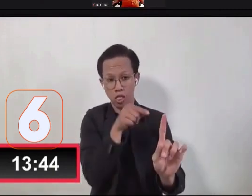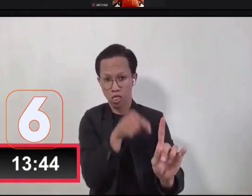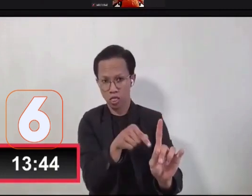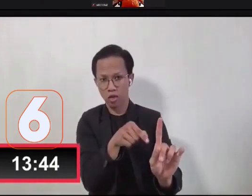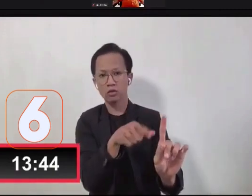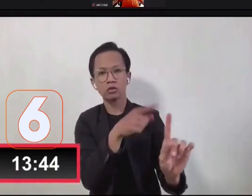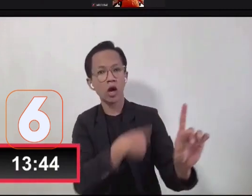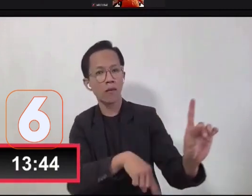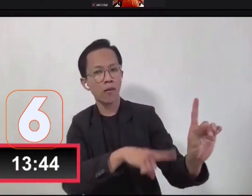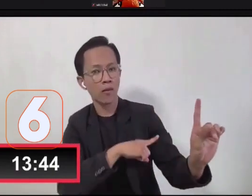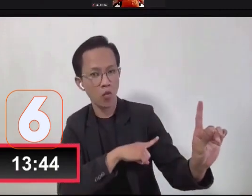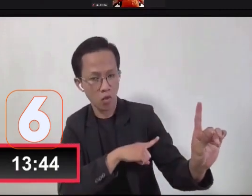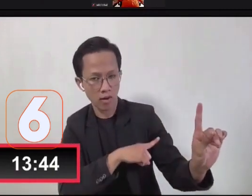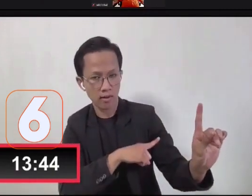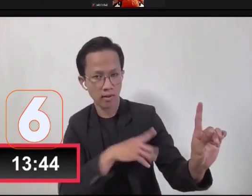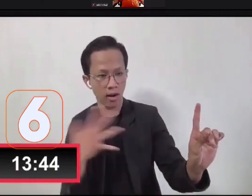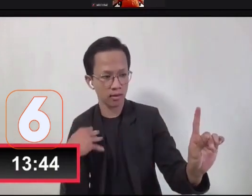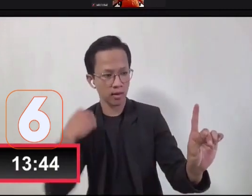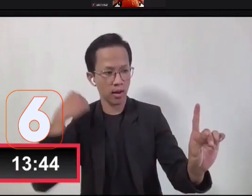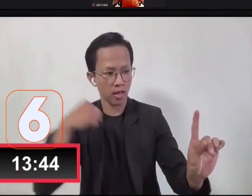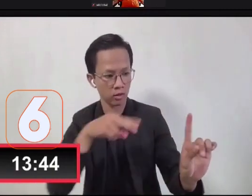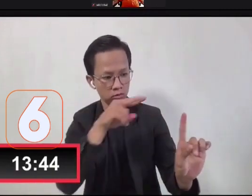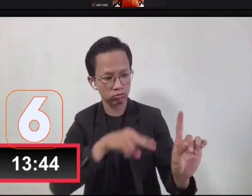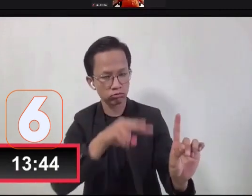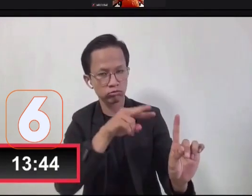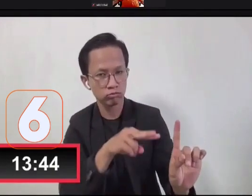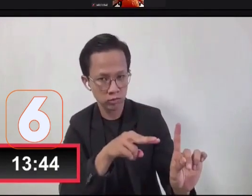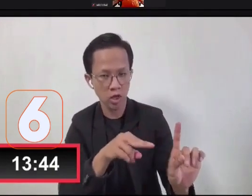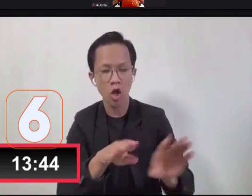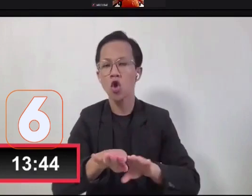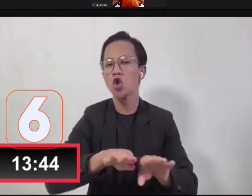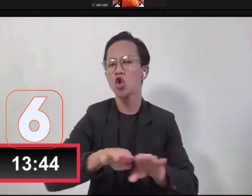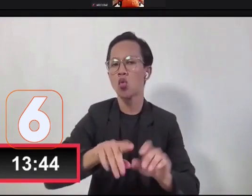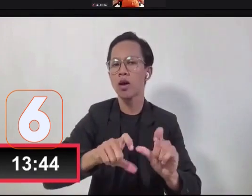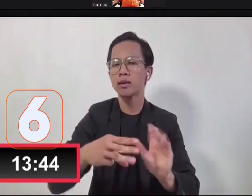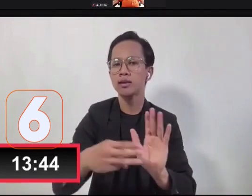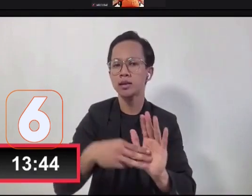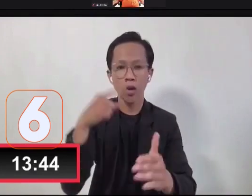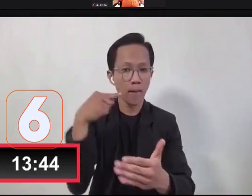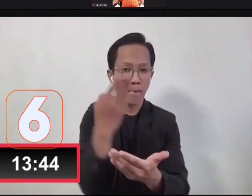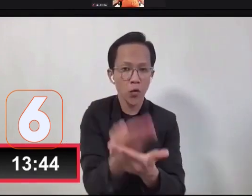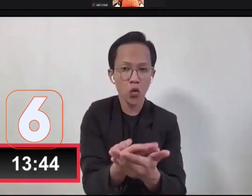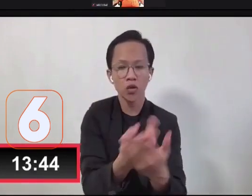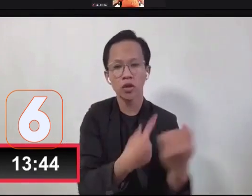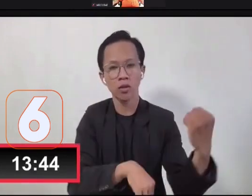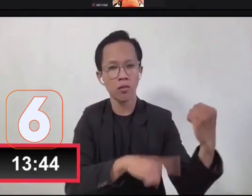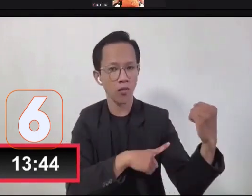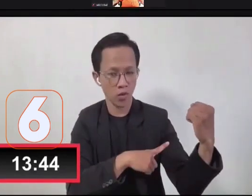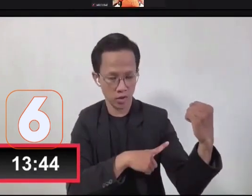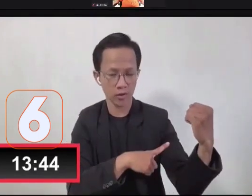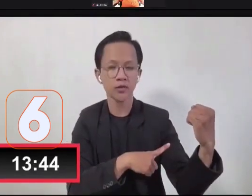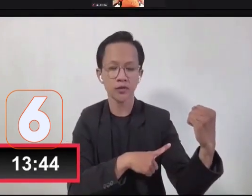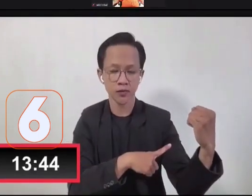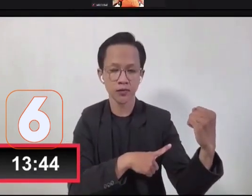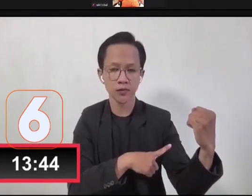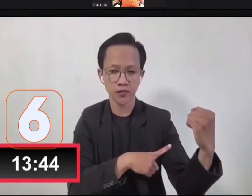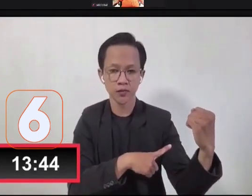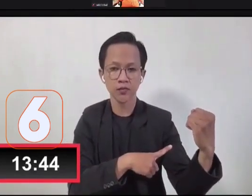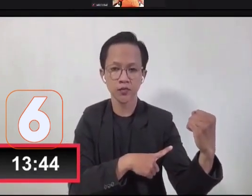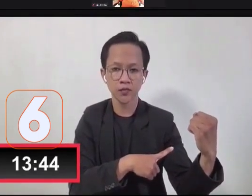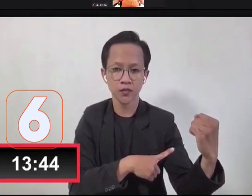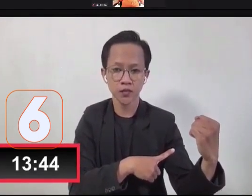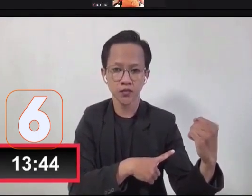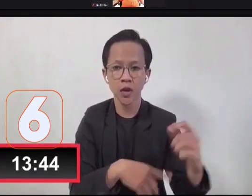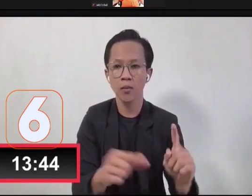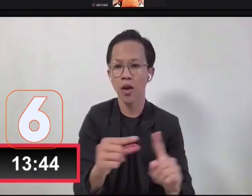dan juga kesehatan pemegang SIM sejalan dengan fungsi SIM sebagai bukti kompetensi video pasal 85 ayat 1 undang-undang